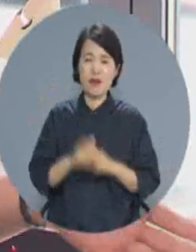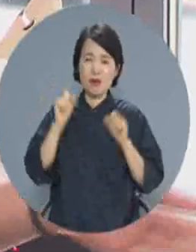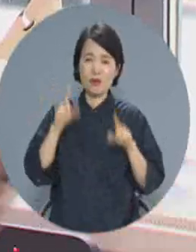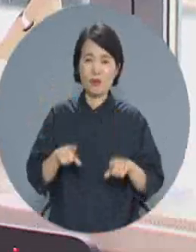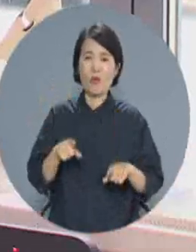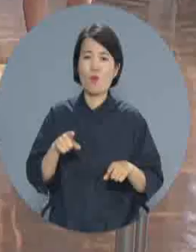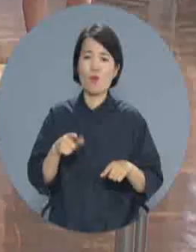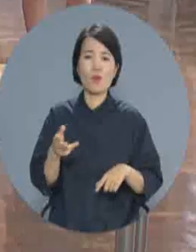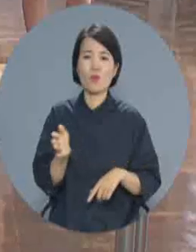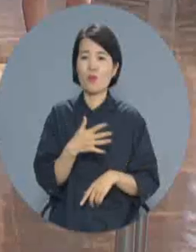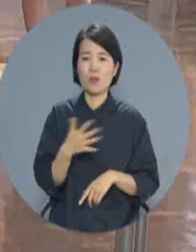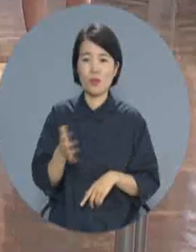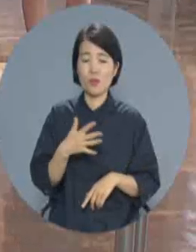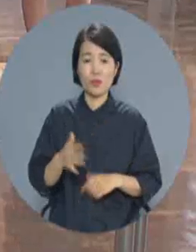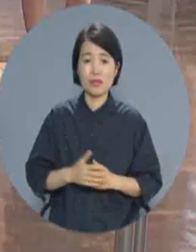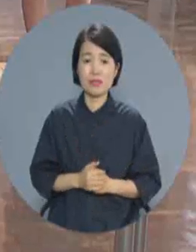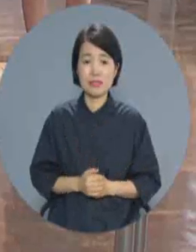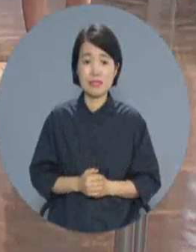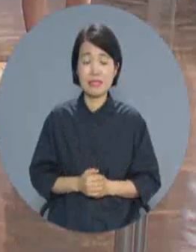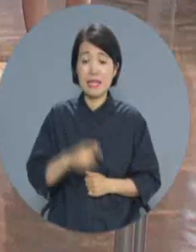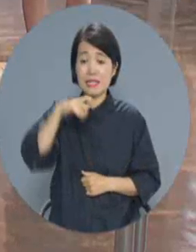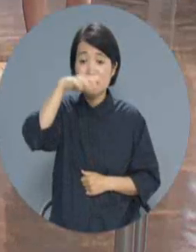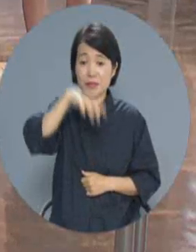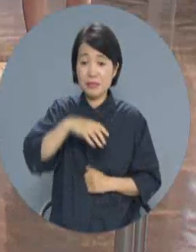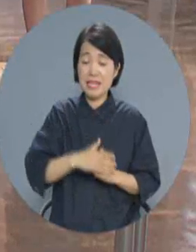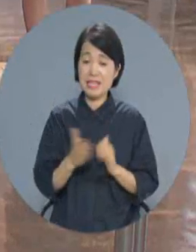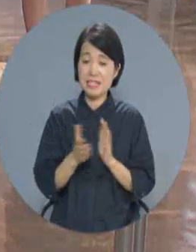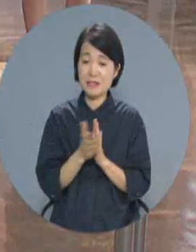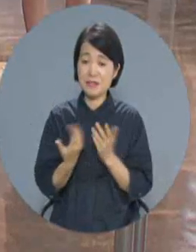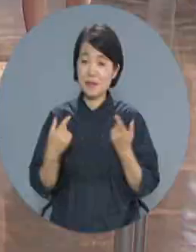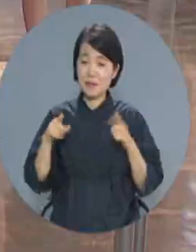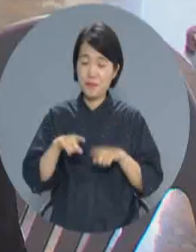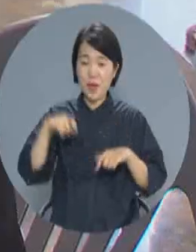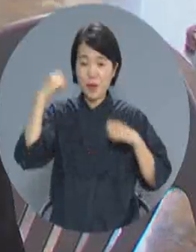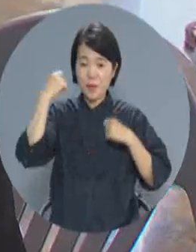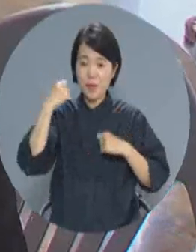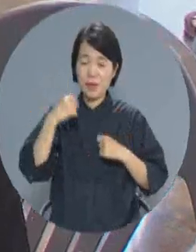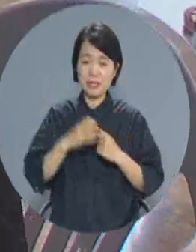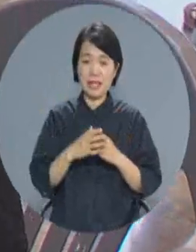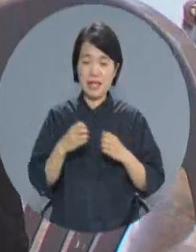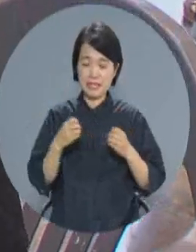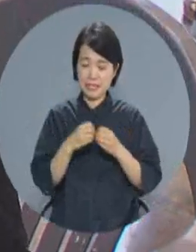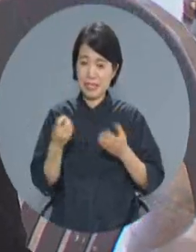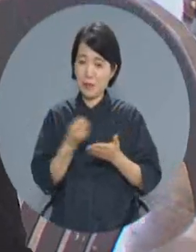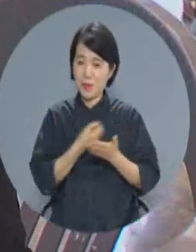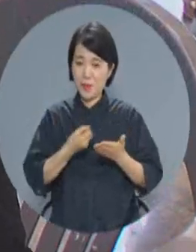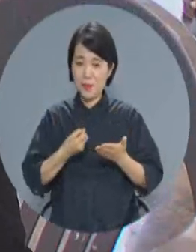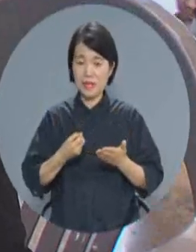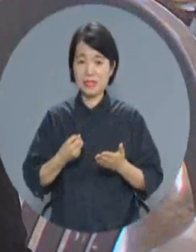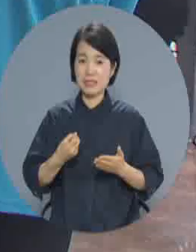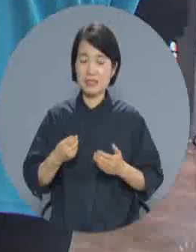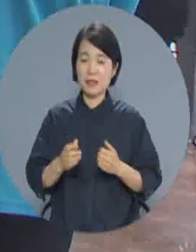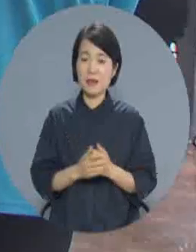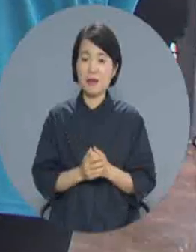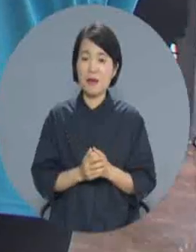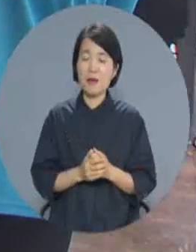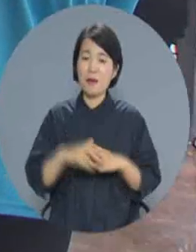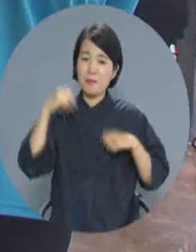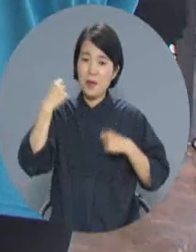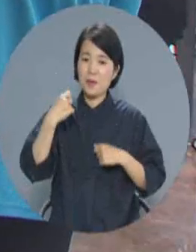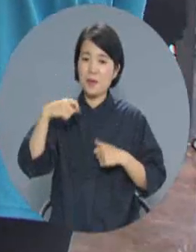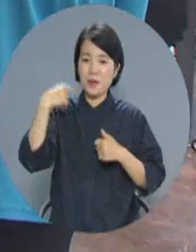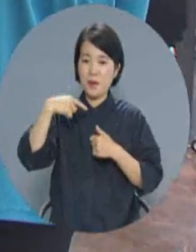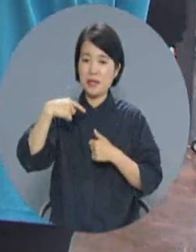기회가 없었습니다. 이곳에선 친구들과 함께 뮤지컬 대본을 쓰고 배우들에게 노래와 연기